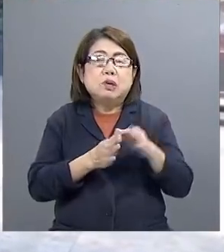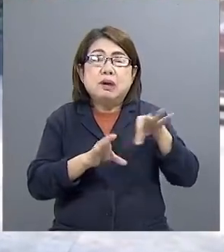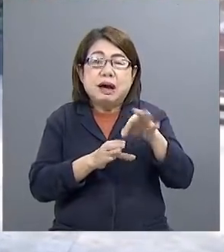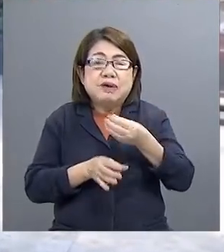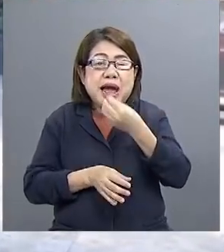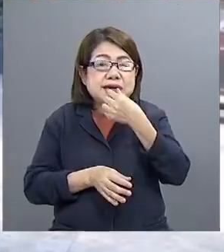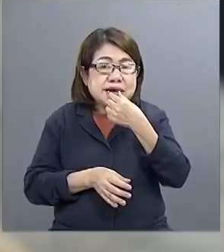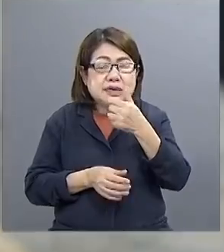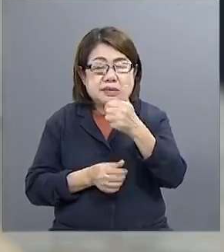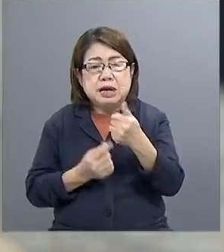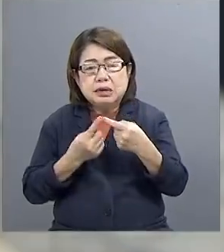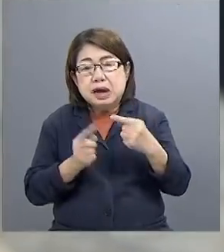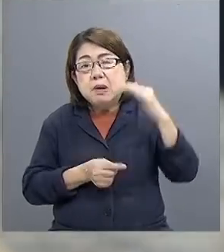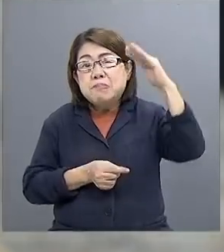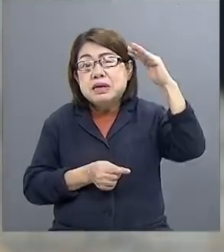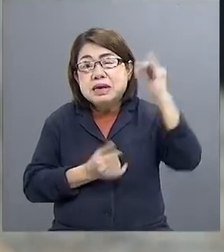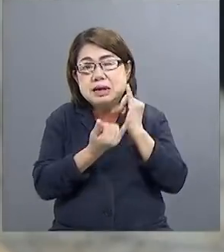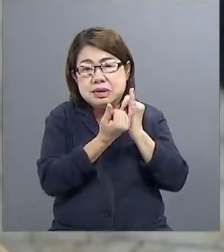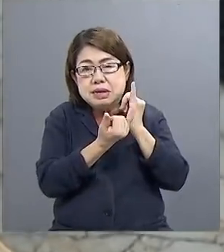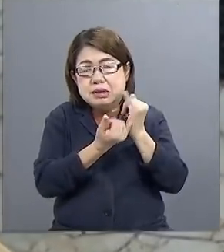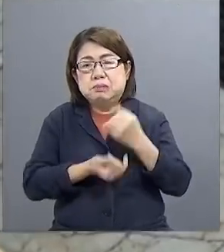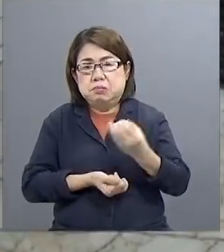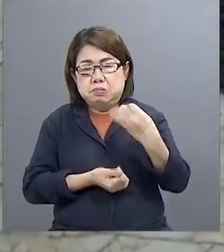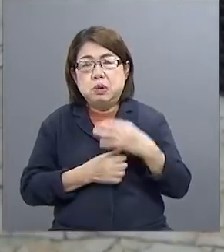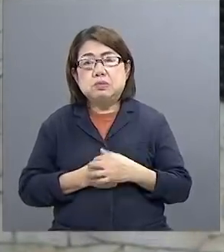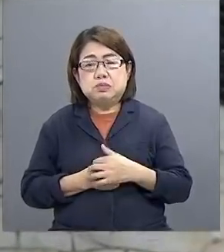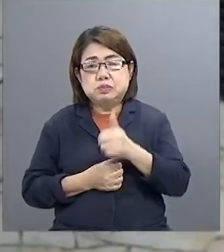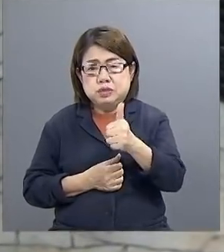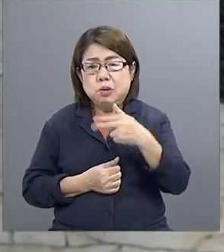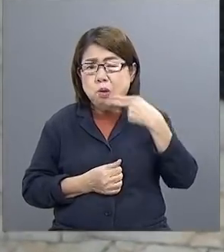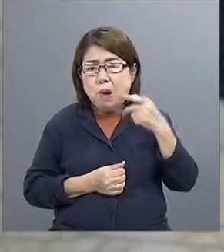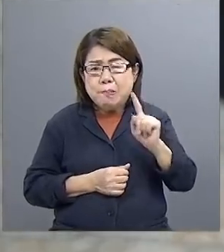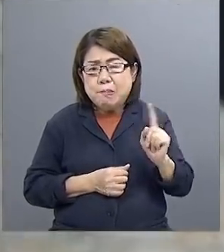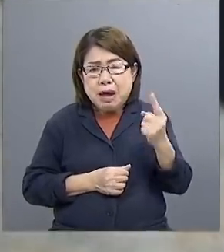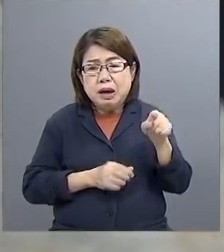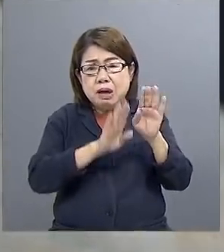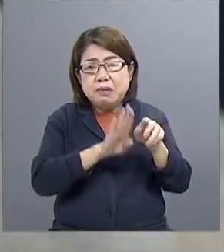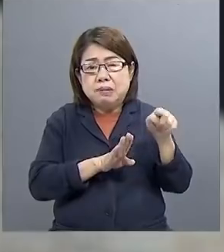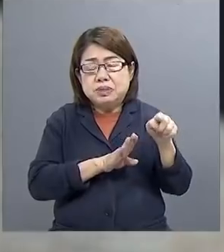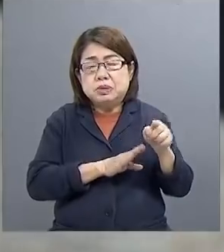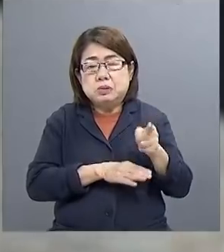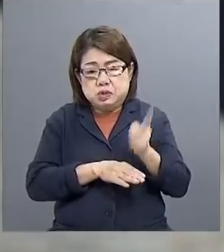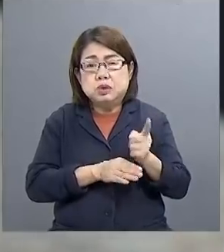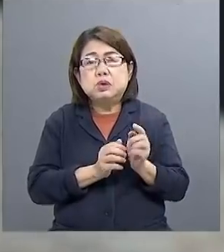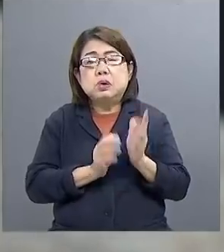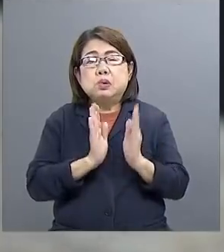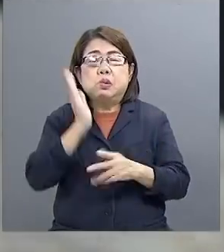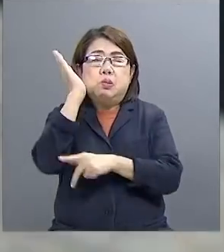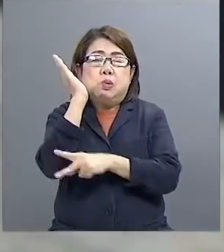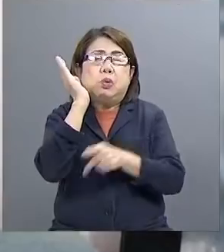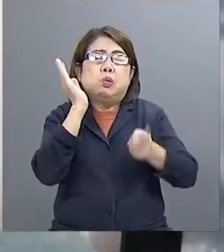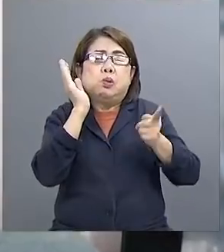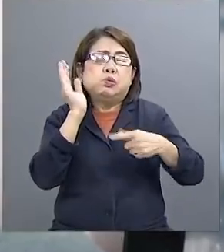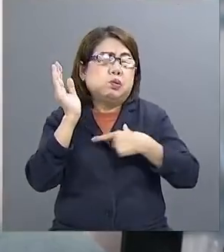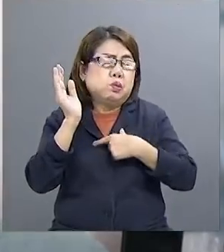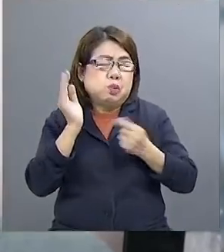มีเพื่อนรุ่นพี่ที่สนิทกันแนะนำให้นำขนมหวานอย่างโอ้เอวซึ่งเป็นที่ชื่นชอบของชาวภูเก็ตเข้ามาร่วมจำหน่าย